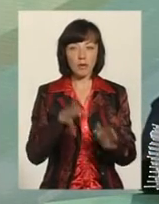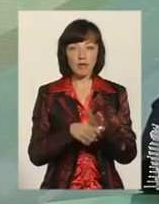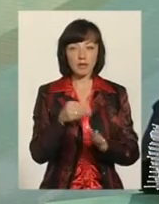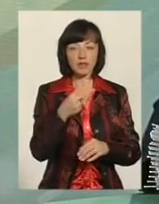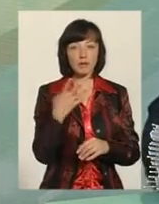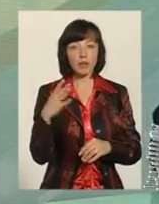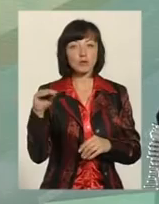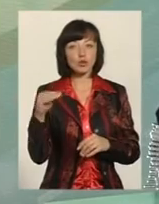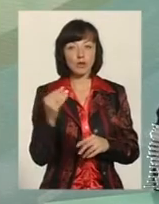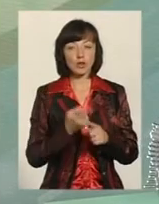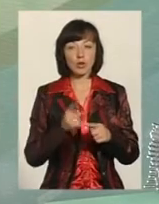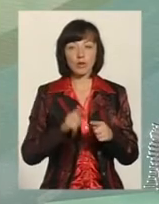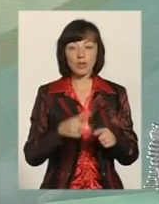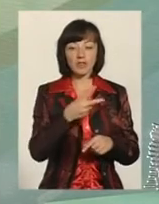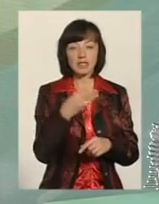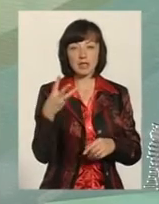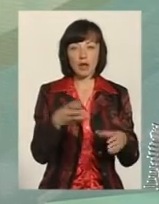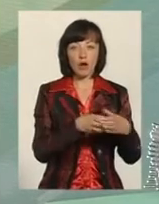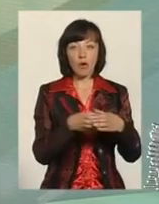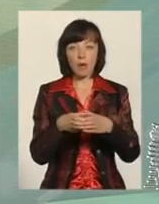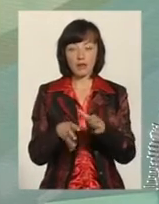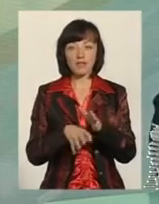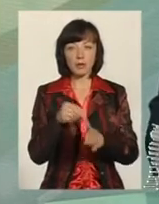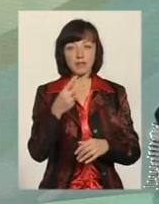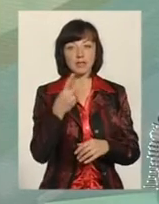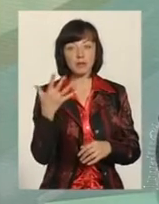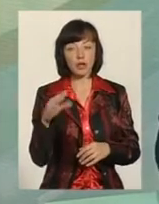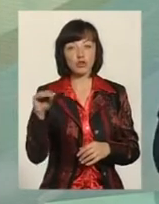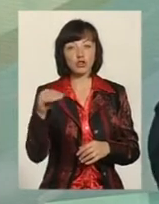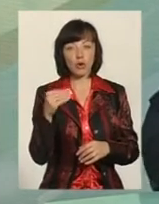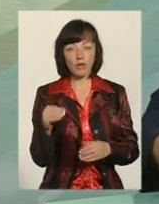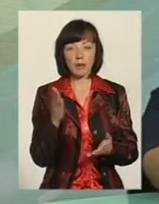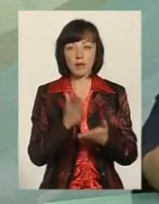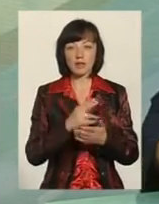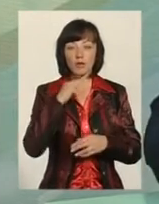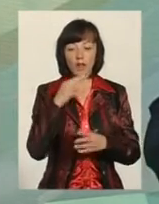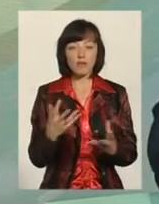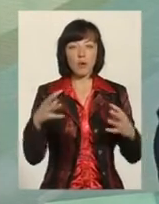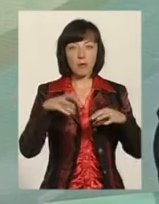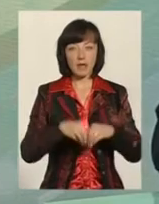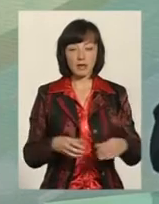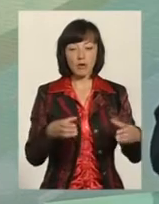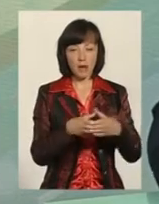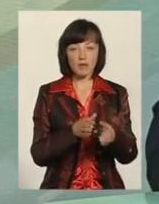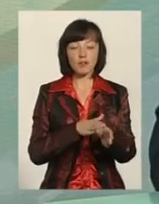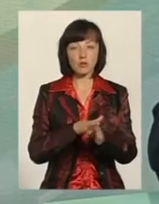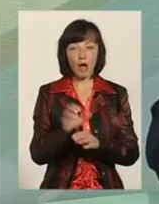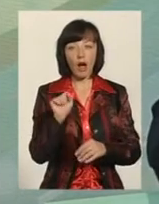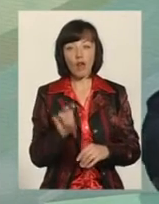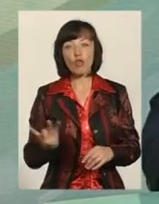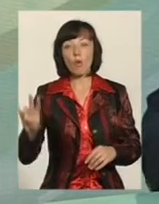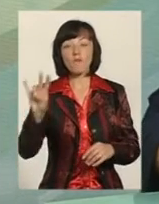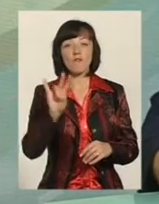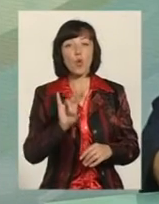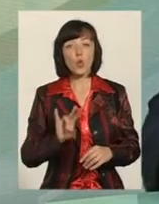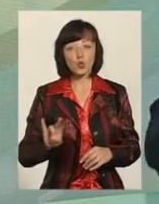25 жовтня. Тому 23 громади, в них вибори 25 жовтня, мається на увазі, в об'єднані громади відбудуться. В Новій Ушиці, якщо